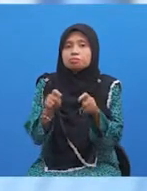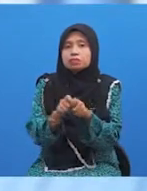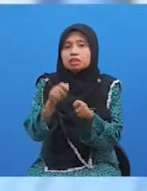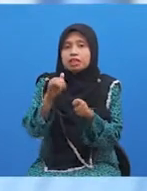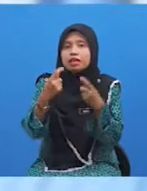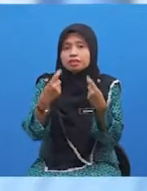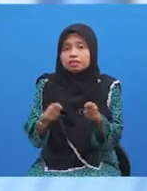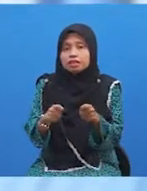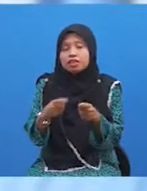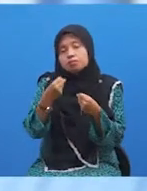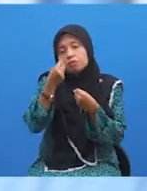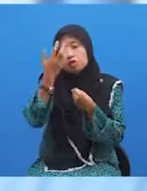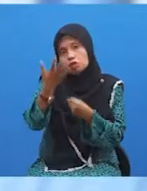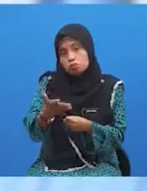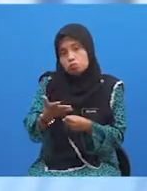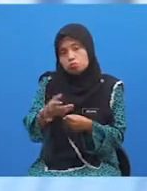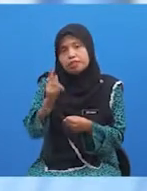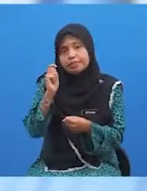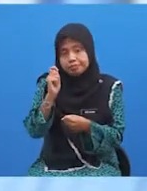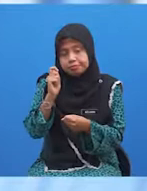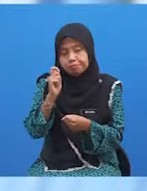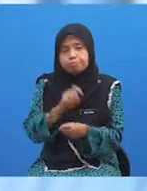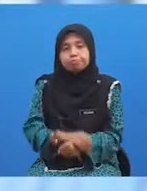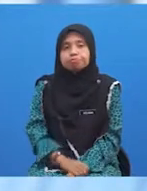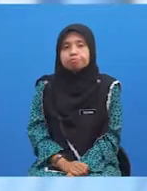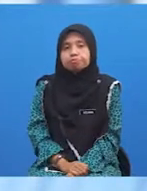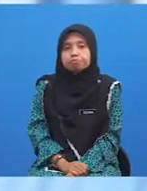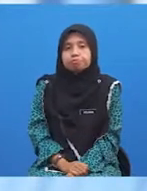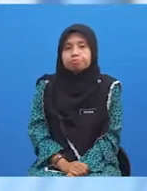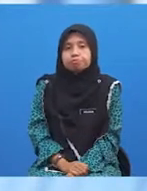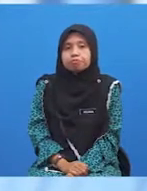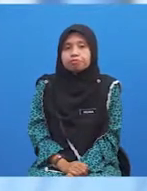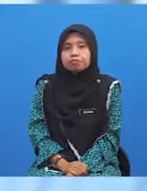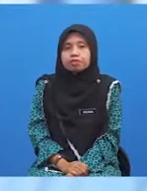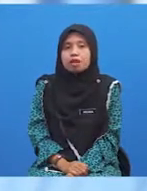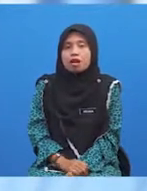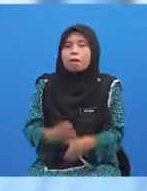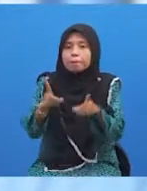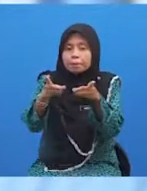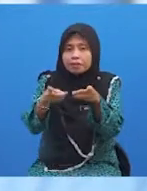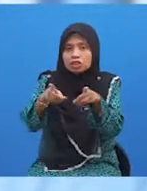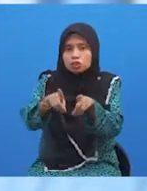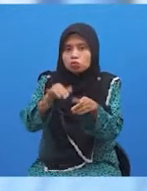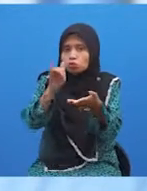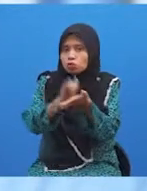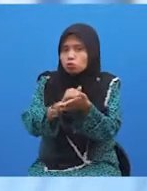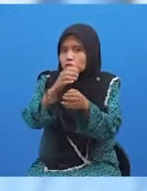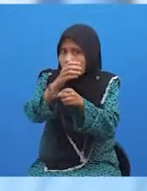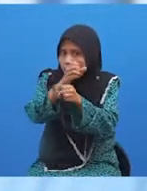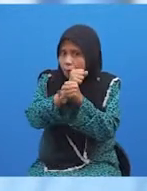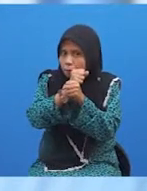Seperti yang telah dinyatakan pada awal pelajaran tadi, peristiwa